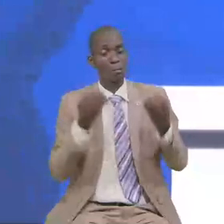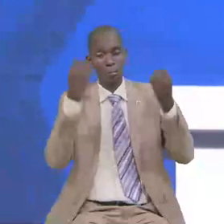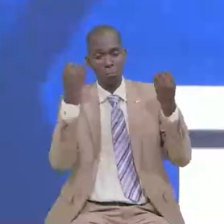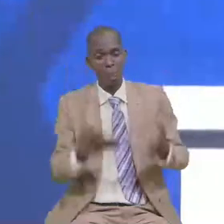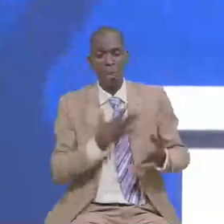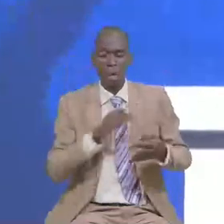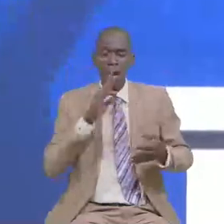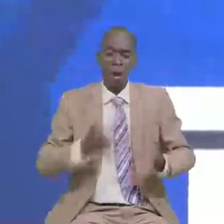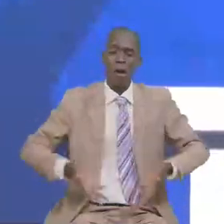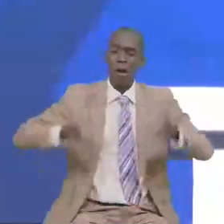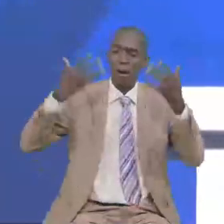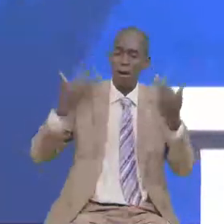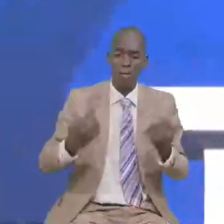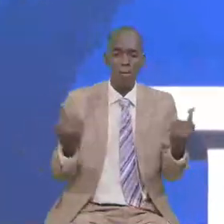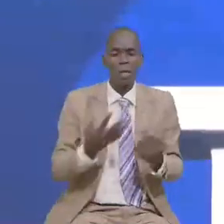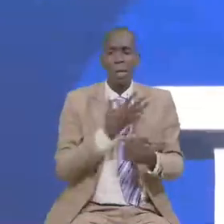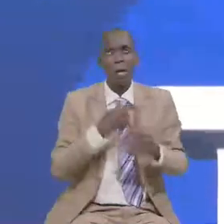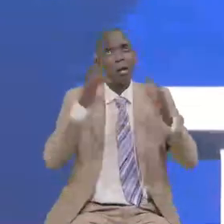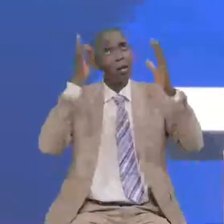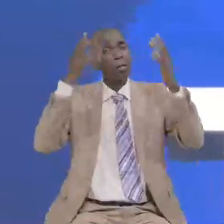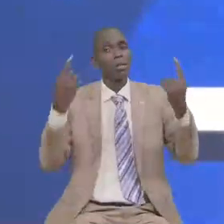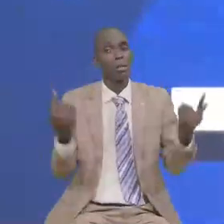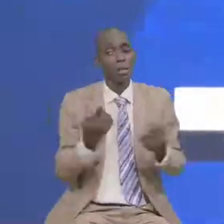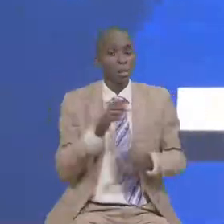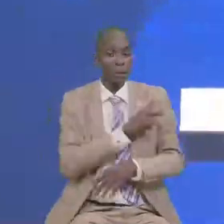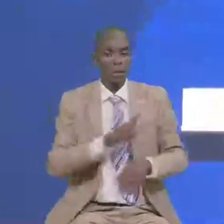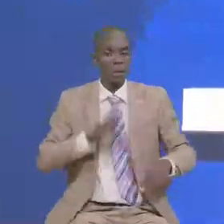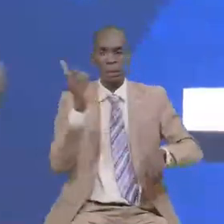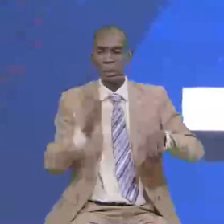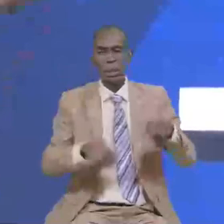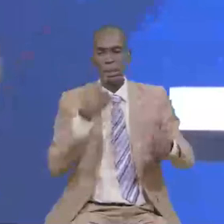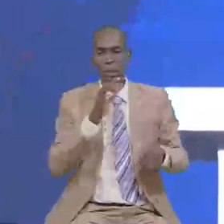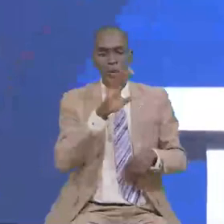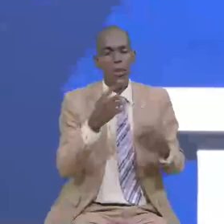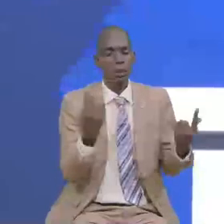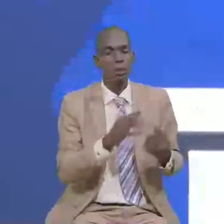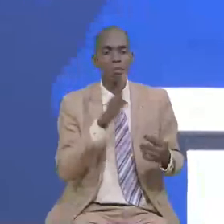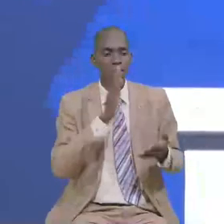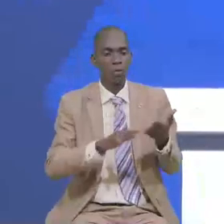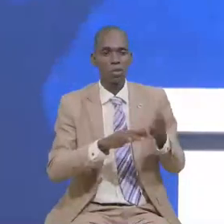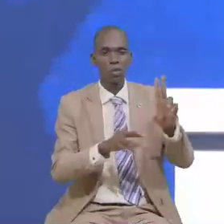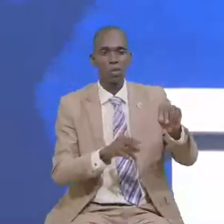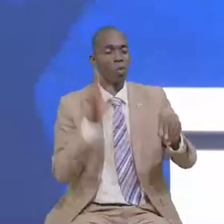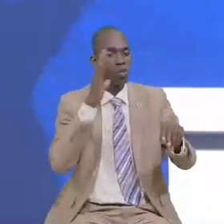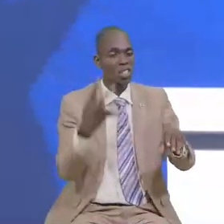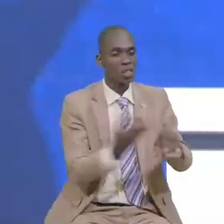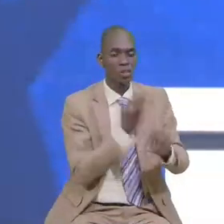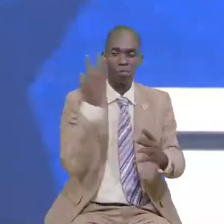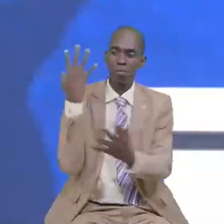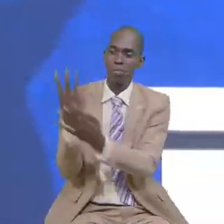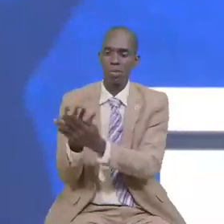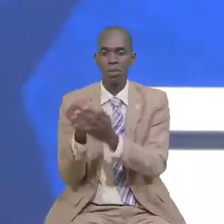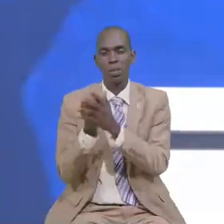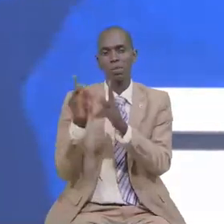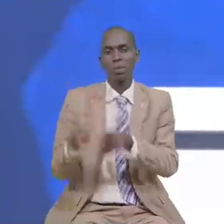en grand nombre, et ce sont des choses terribles, ils ne vont pas te dire que tes péchés sont pardonnés. Ils